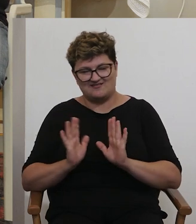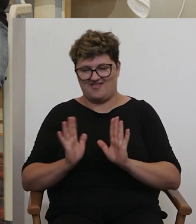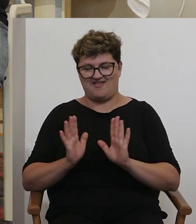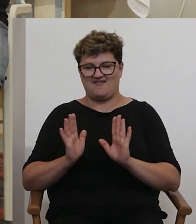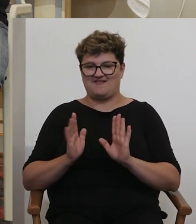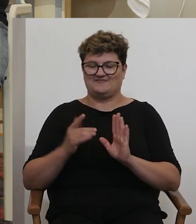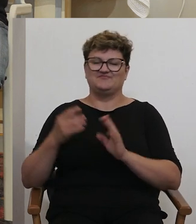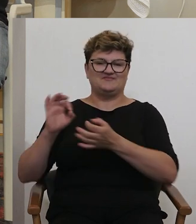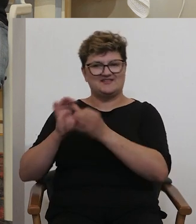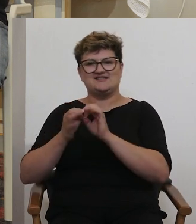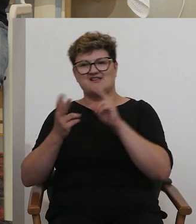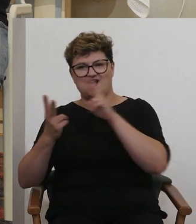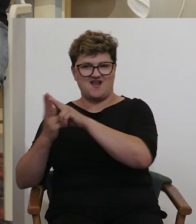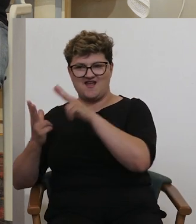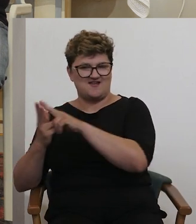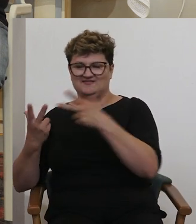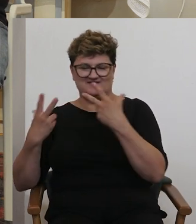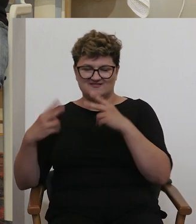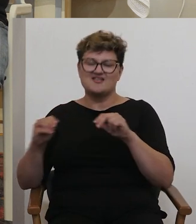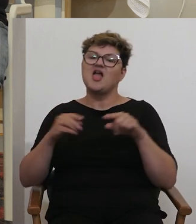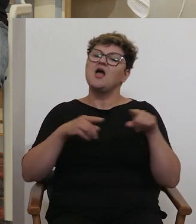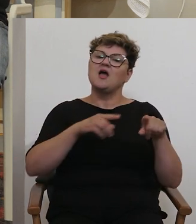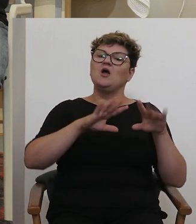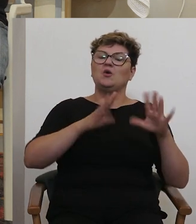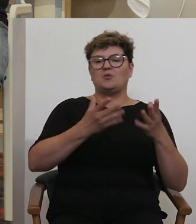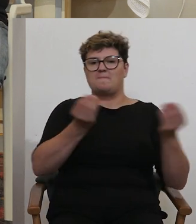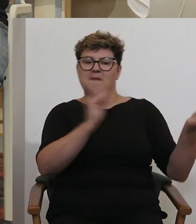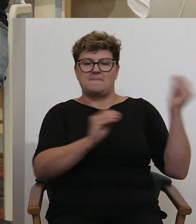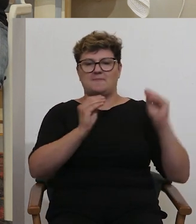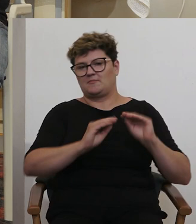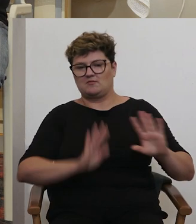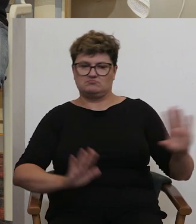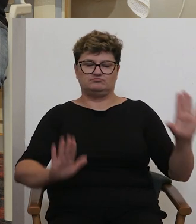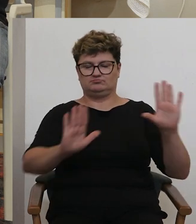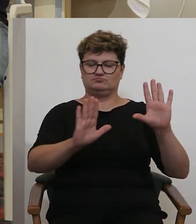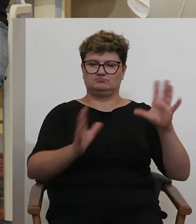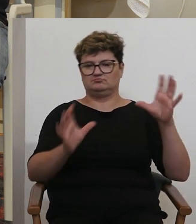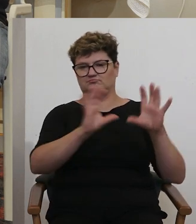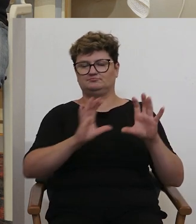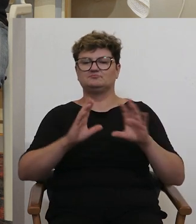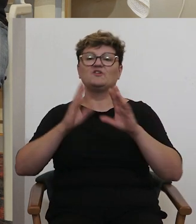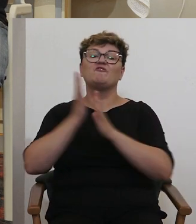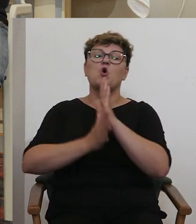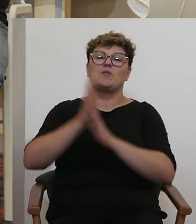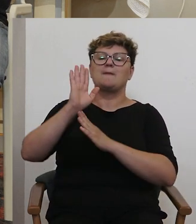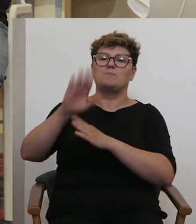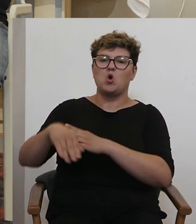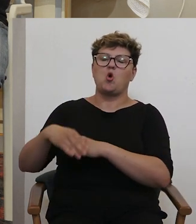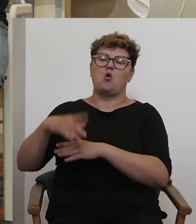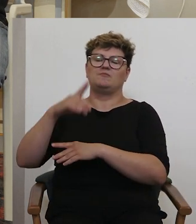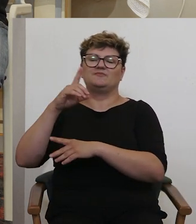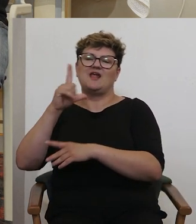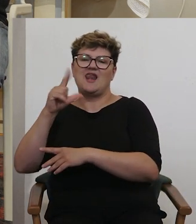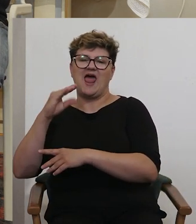o Gdynię, lecz jest to składak, maszyna złożona po wojnie w Legionowie